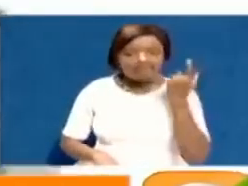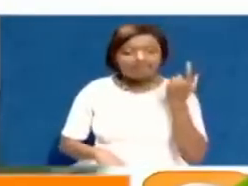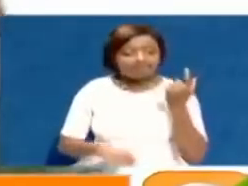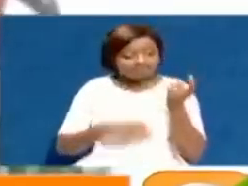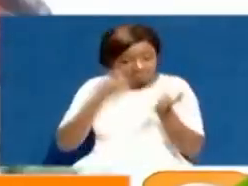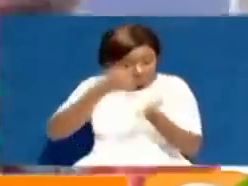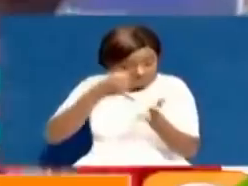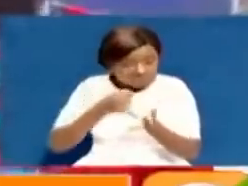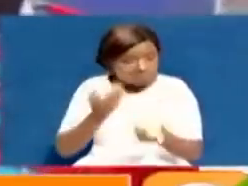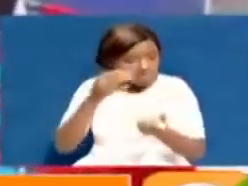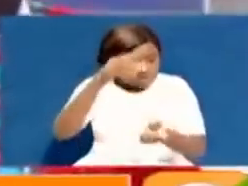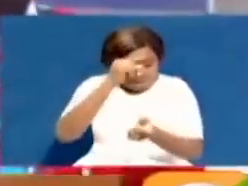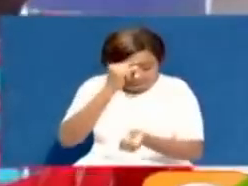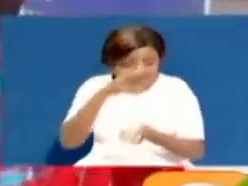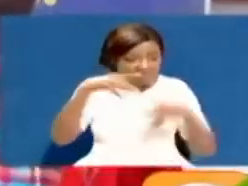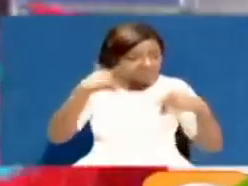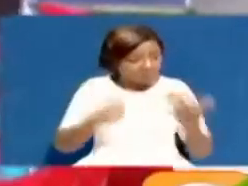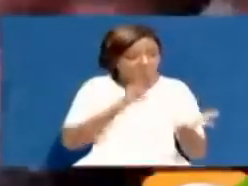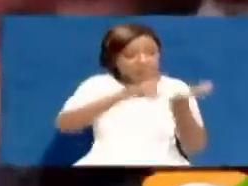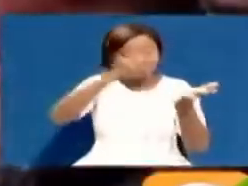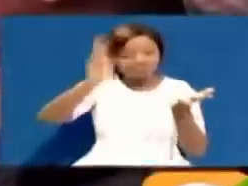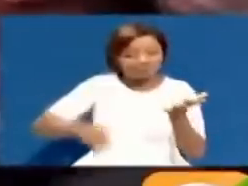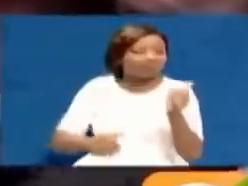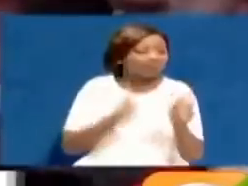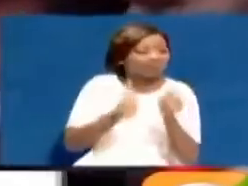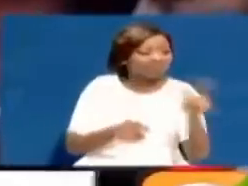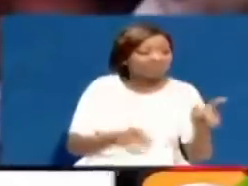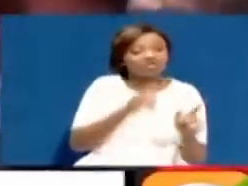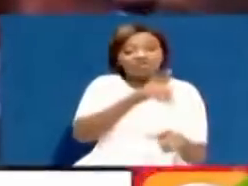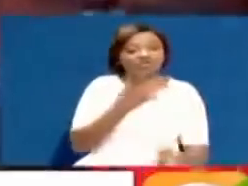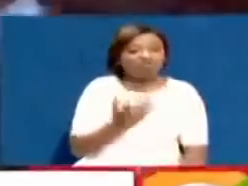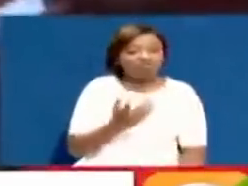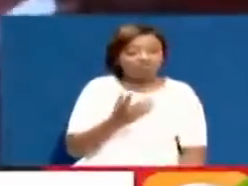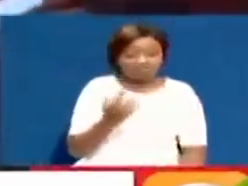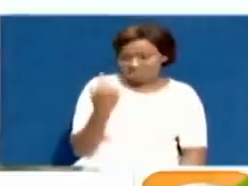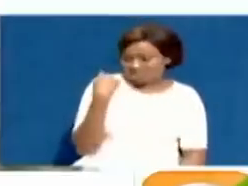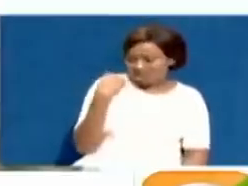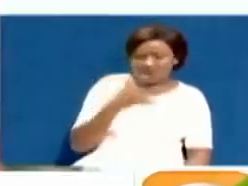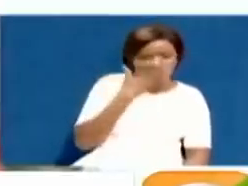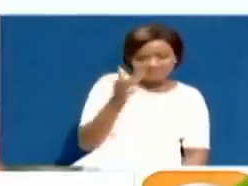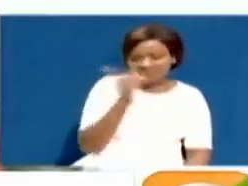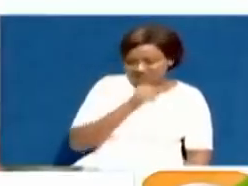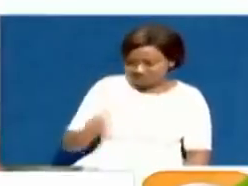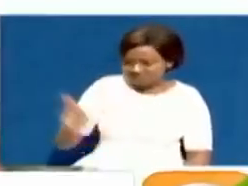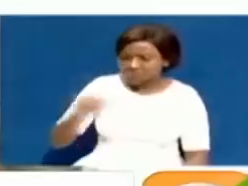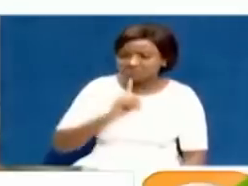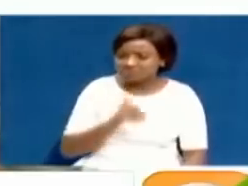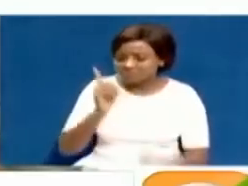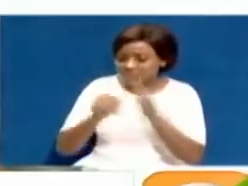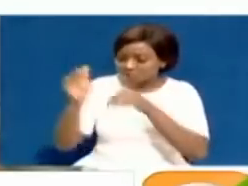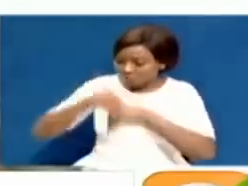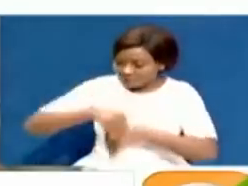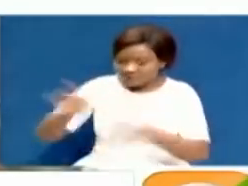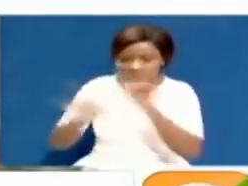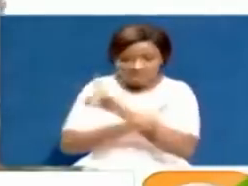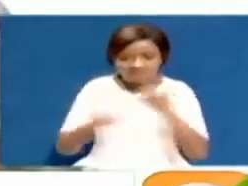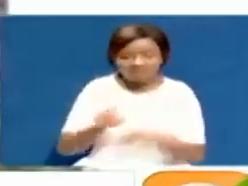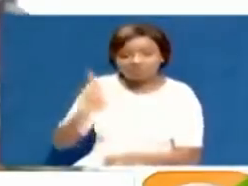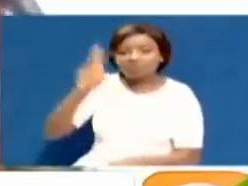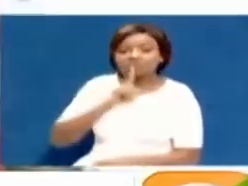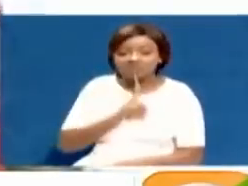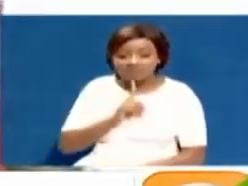aidha huko ndani ya serikali ama huko nje. Na wewe tena nimesikia ukisema unafuata kila kitu